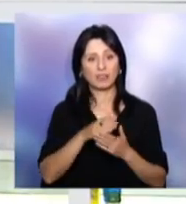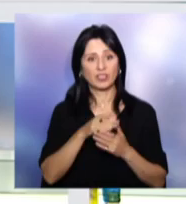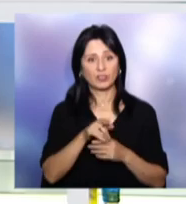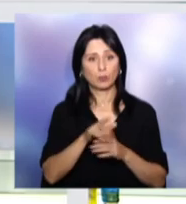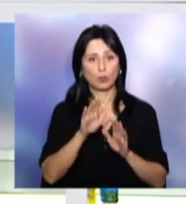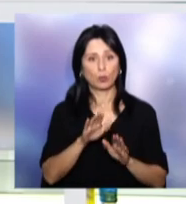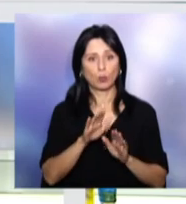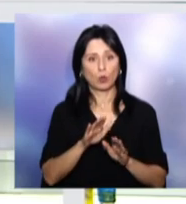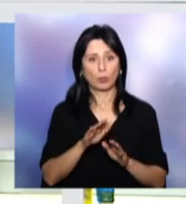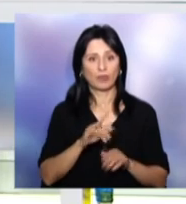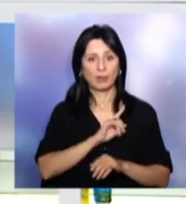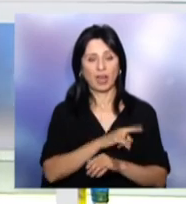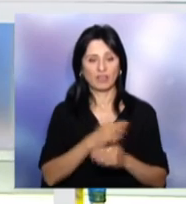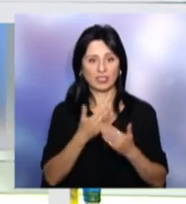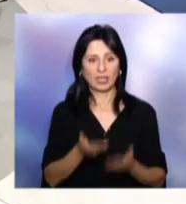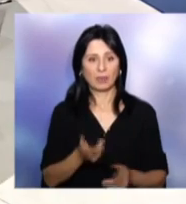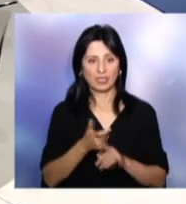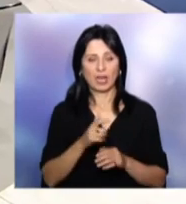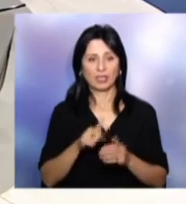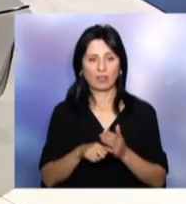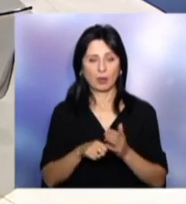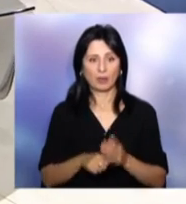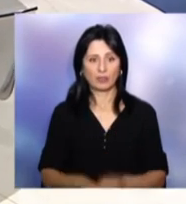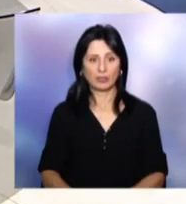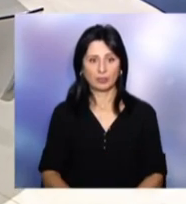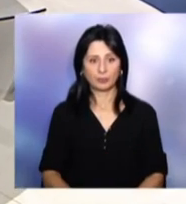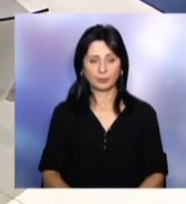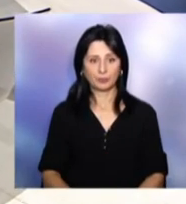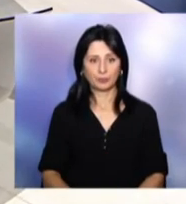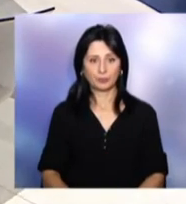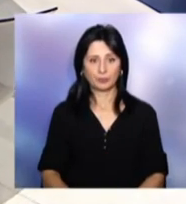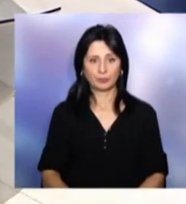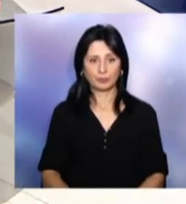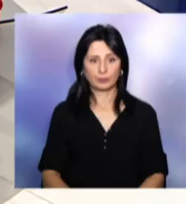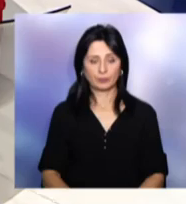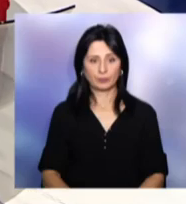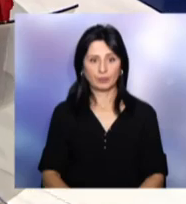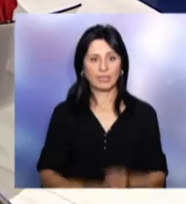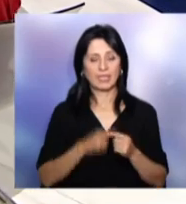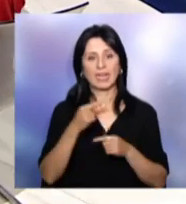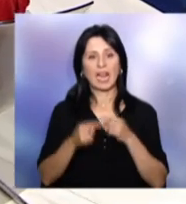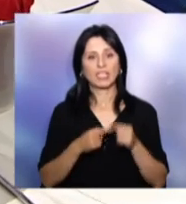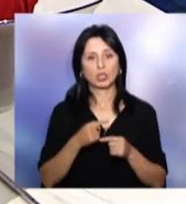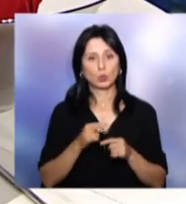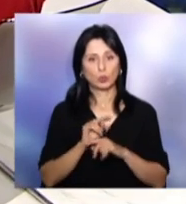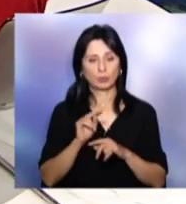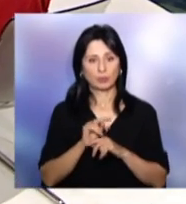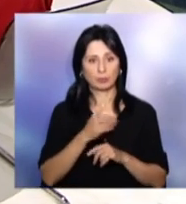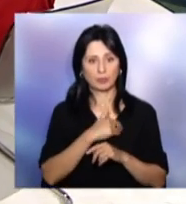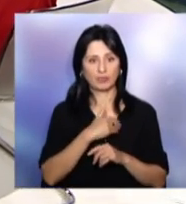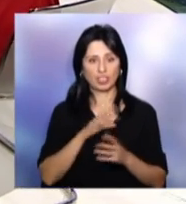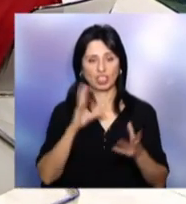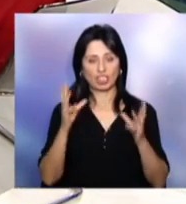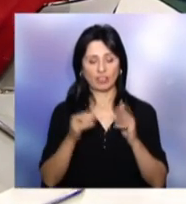ეფექტს მხოლოდ და მხოლოდ გაგვიძლიერებს და ძალიან დაგვეხმარება. ეს იყო ჩვენი, ასე ვთქვათ, ტრადიციული რეცეპტი და მე მინდა